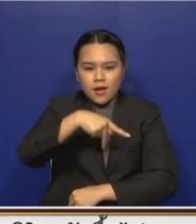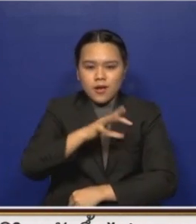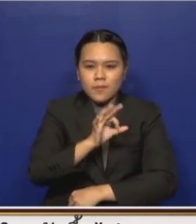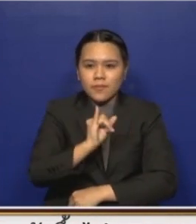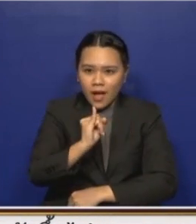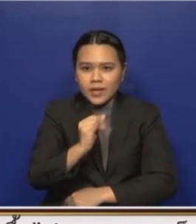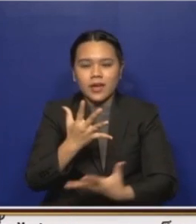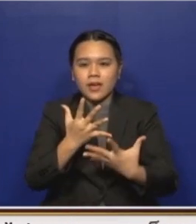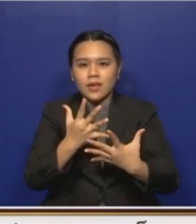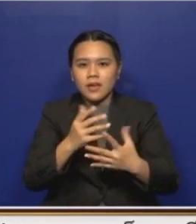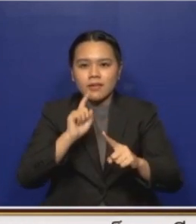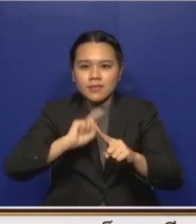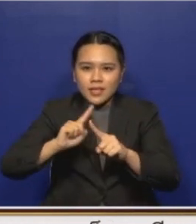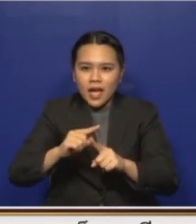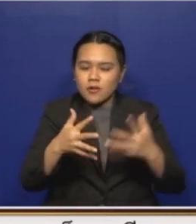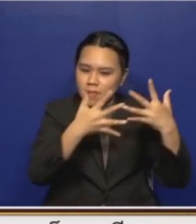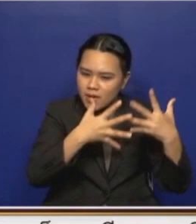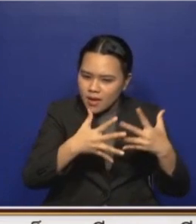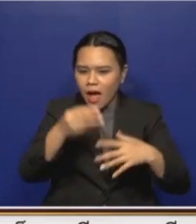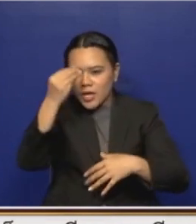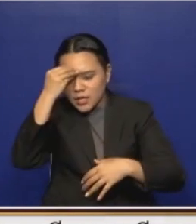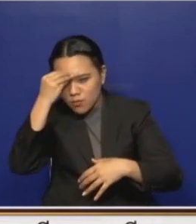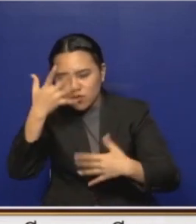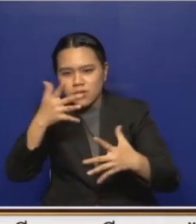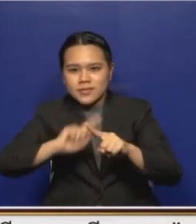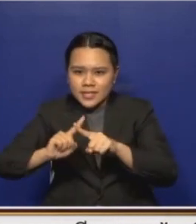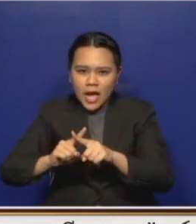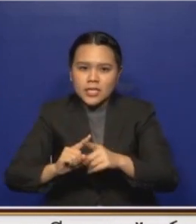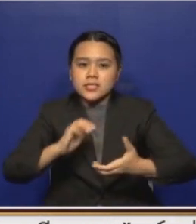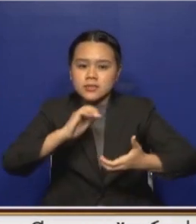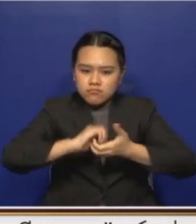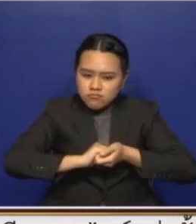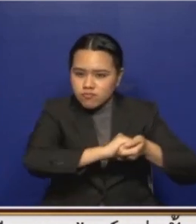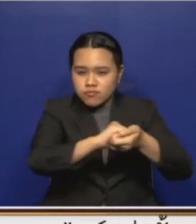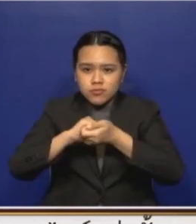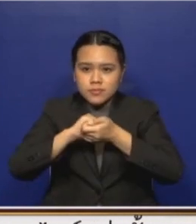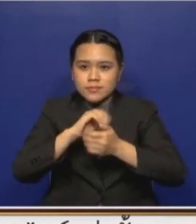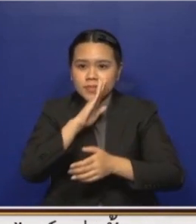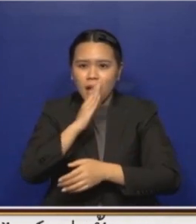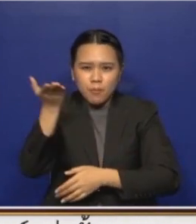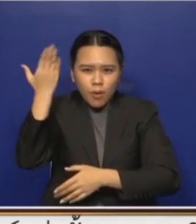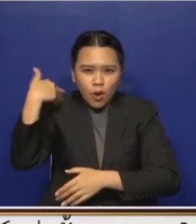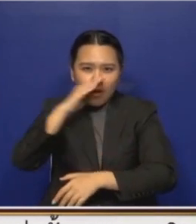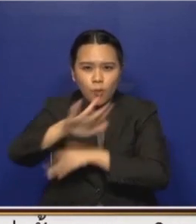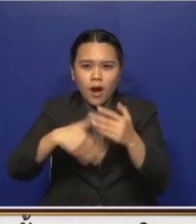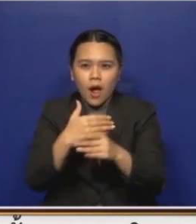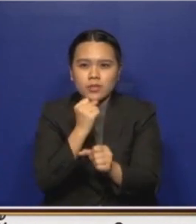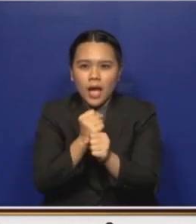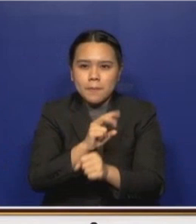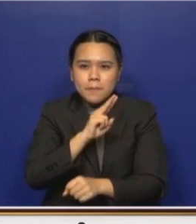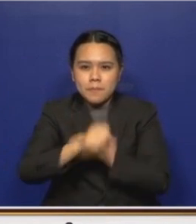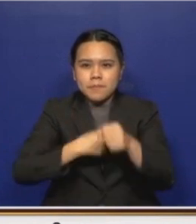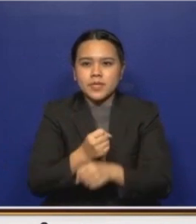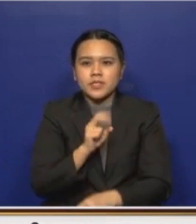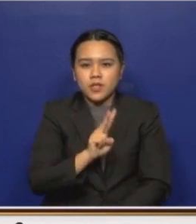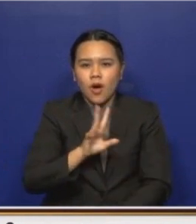จับมือของทั้งหลายถ้าเราทำตั้งแต่ปี2550ที่ตอนนั้นผมแนะนำเรื่องนี้นะฮะอันนี้ผมบอกเลยนะฮะ